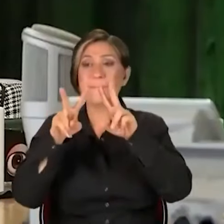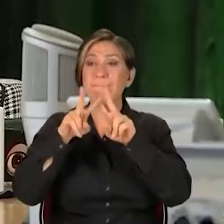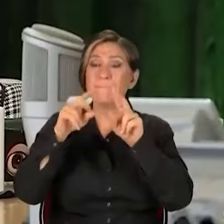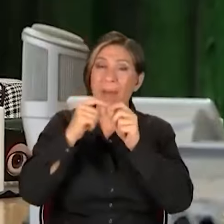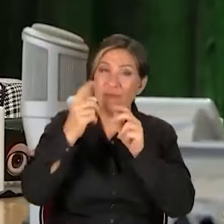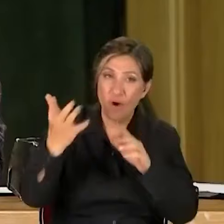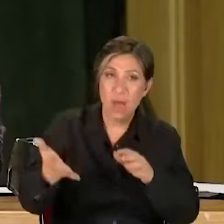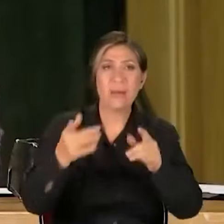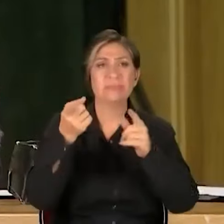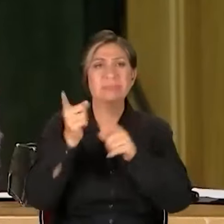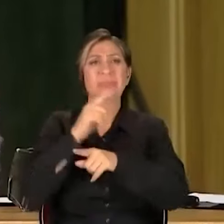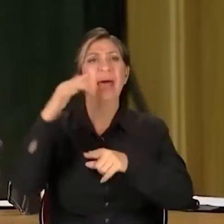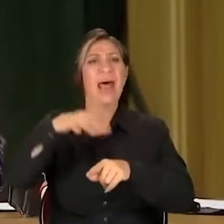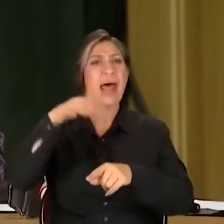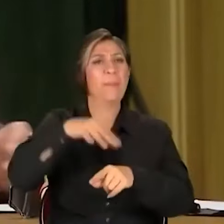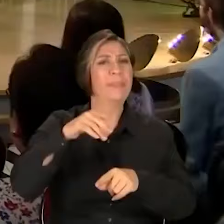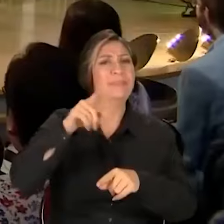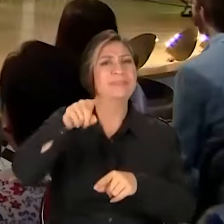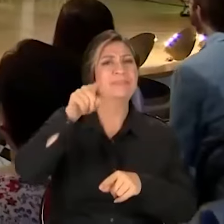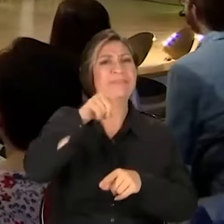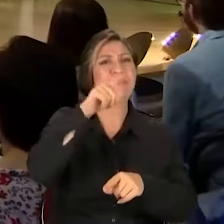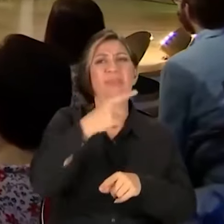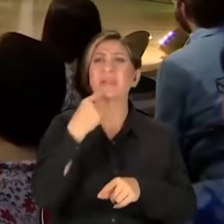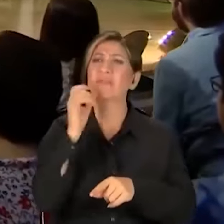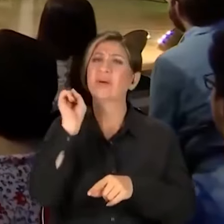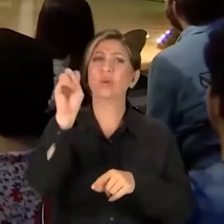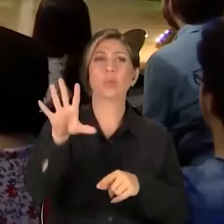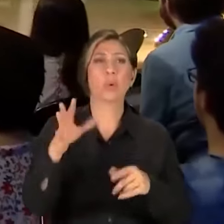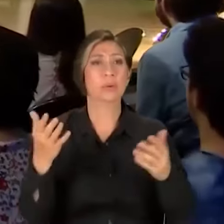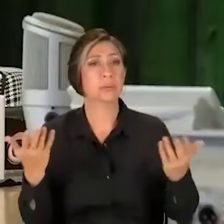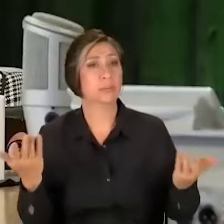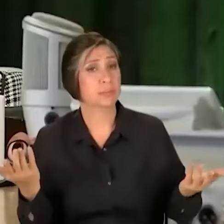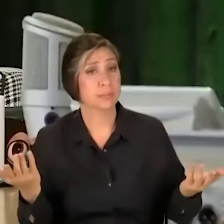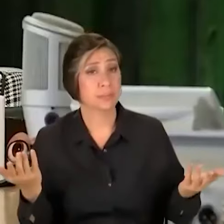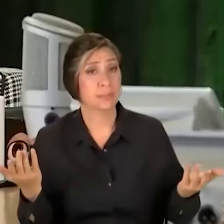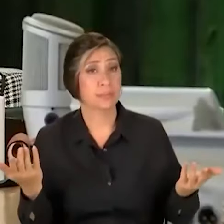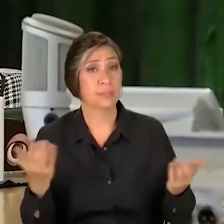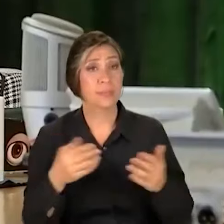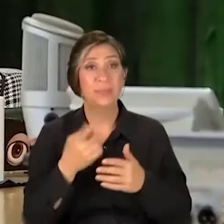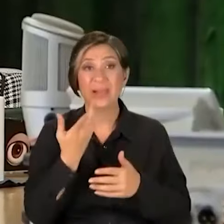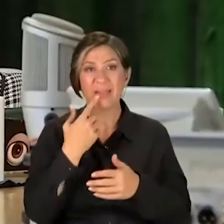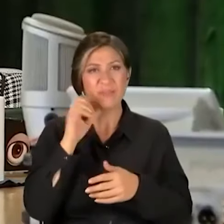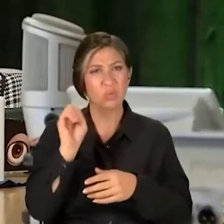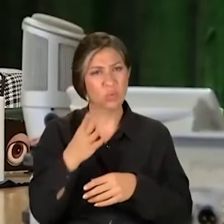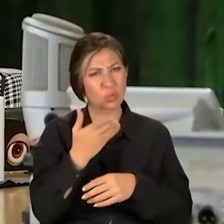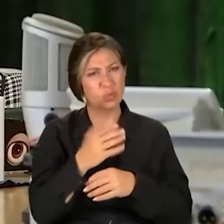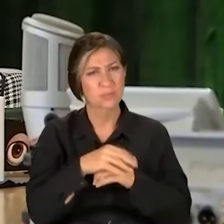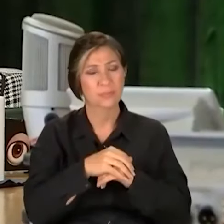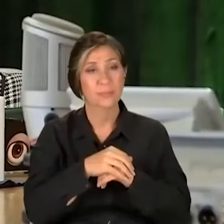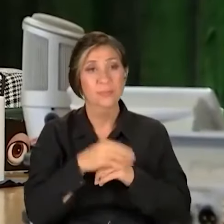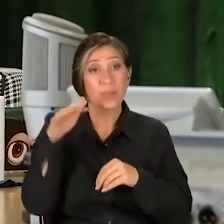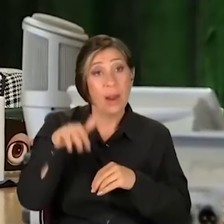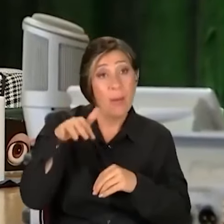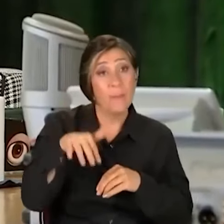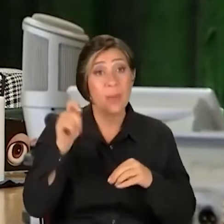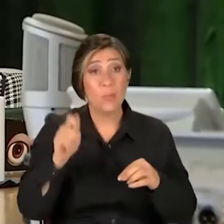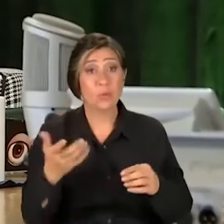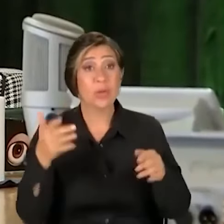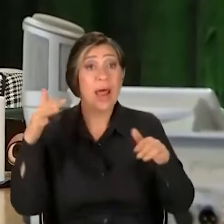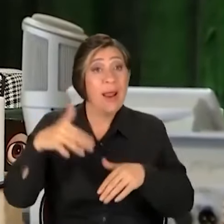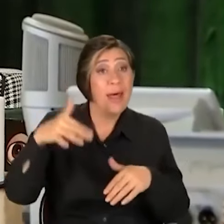rap sahnesinden birçok isme diss atıyor. Neden diss atıyorsun bu insanlara? Abi rap yapıyoruz.